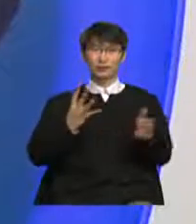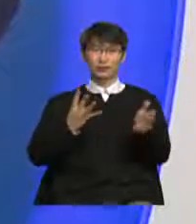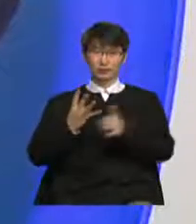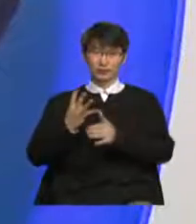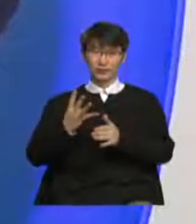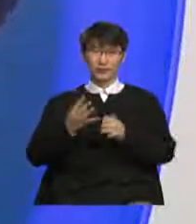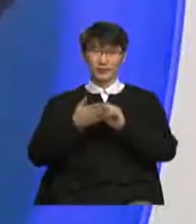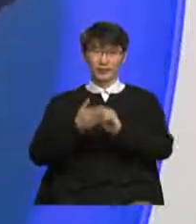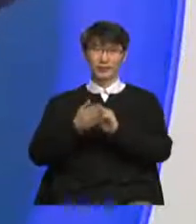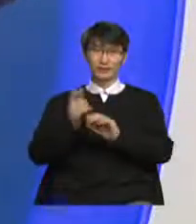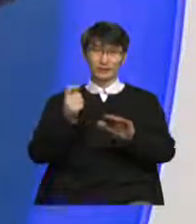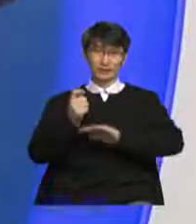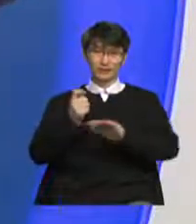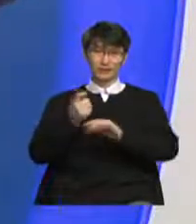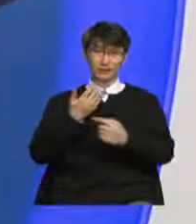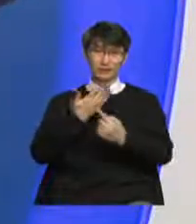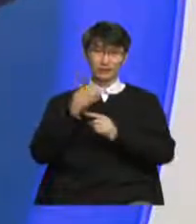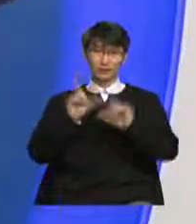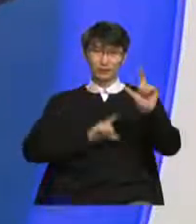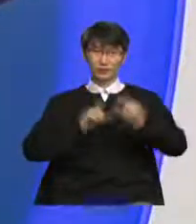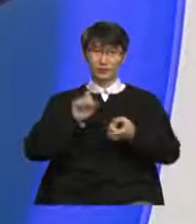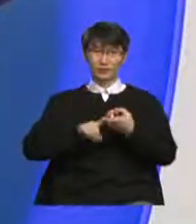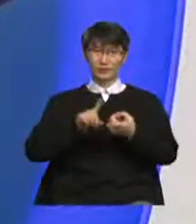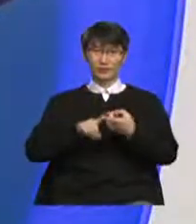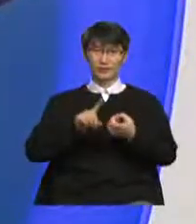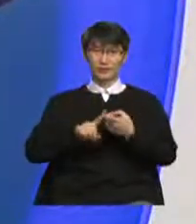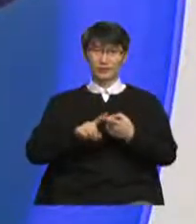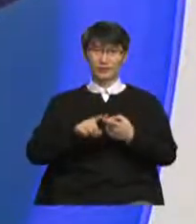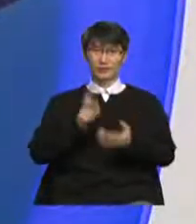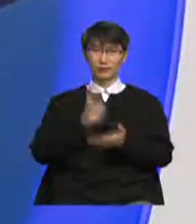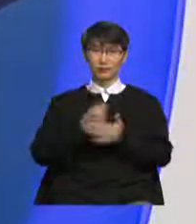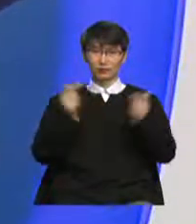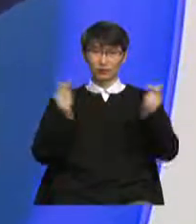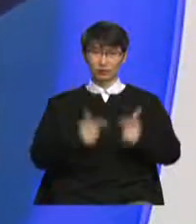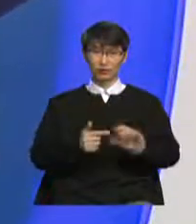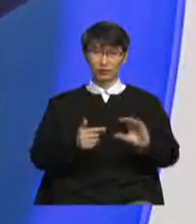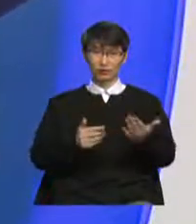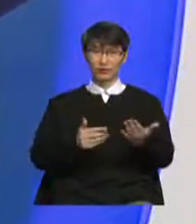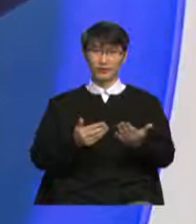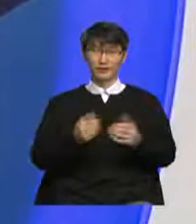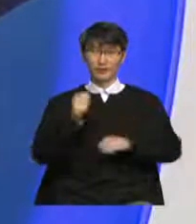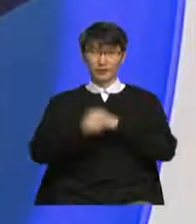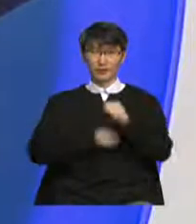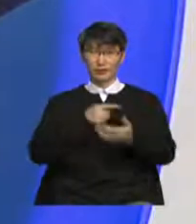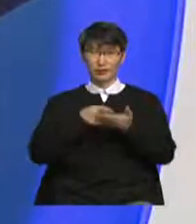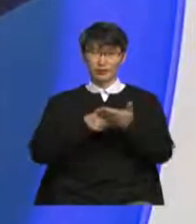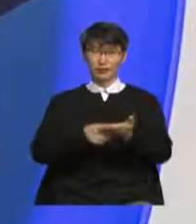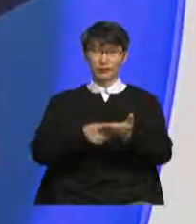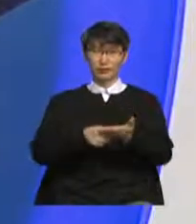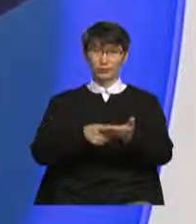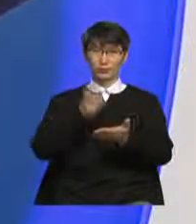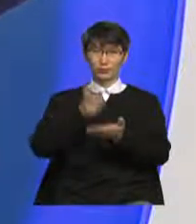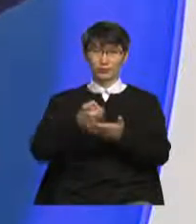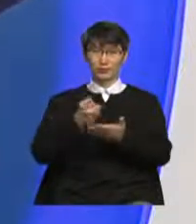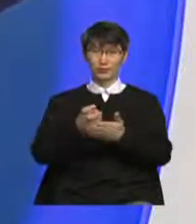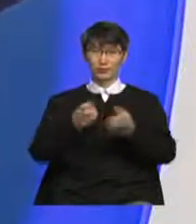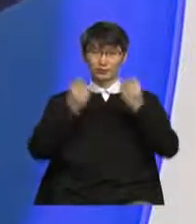플랫폼 가맹 택시의 차량 외관 등에 대한 규제가 대폭 완화되고 자율신고 요금제가 적용될